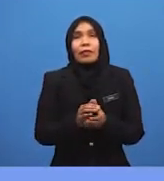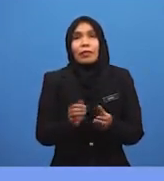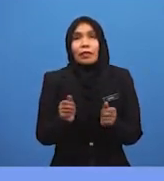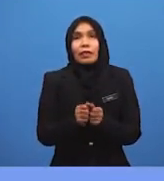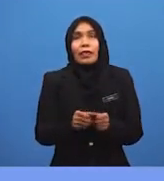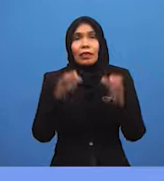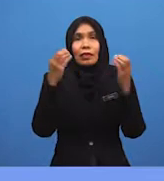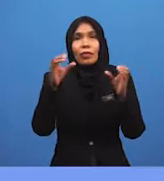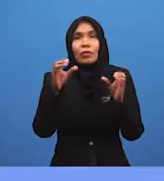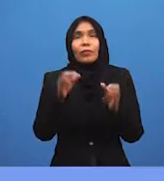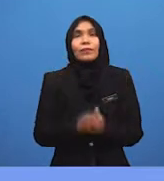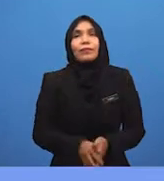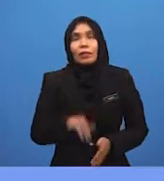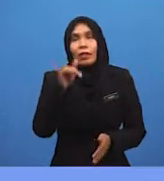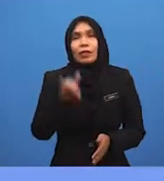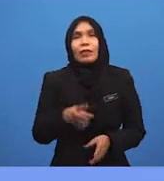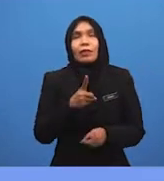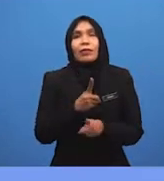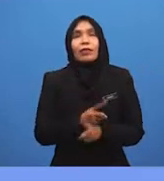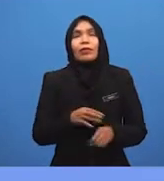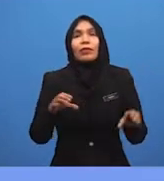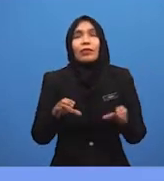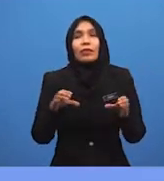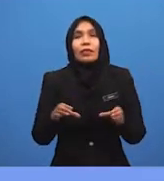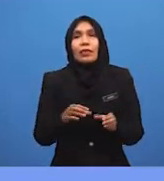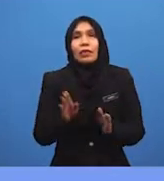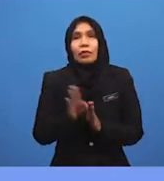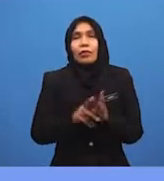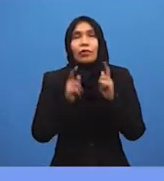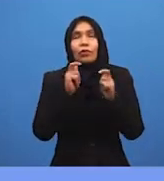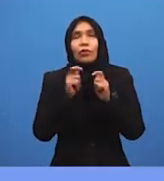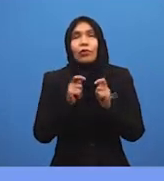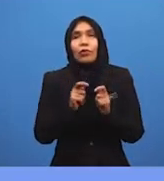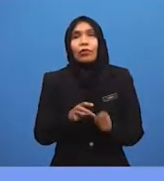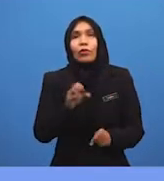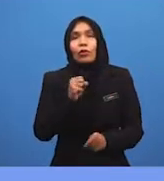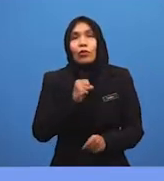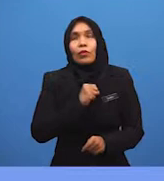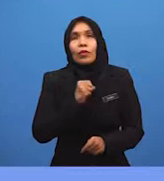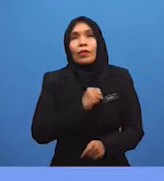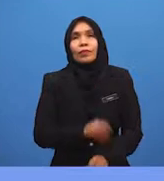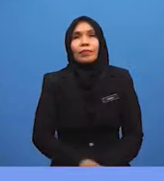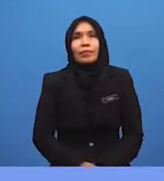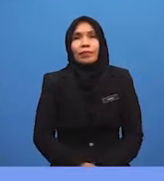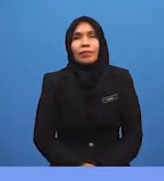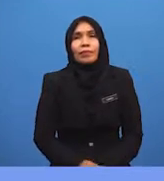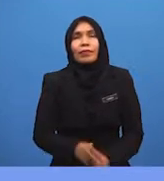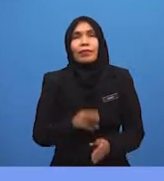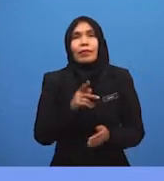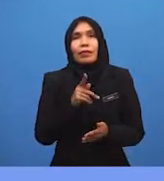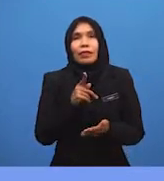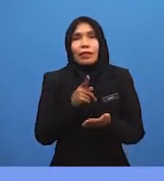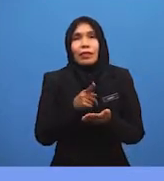betul. Cara bertuturan Arun dengan cikgunya sopan. apakah persepsi cikgu terhadap